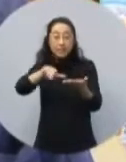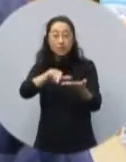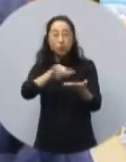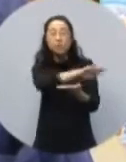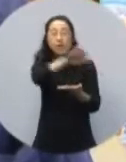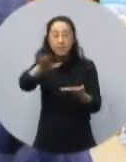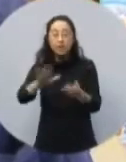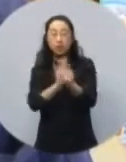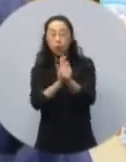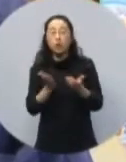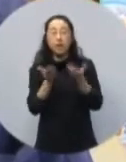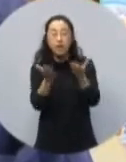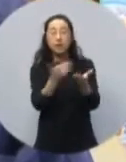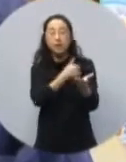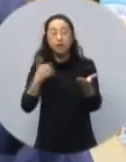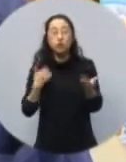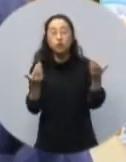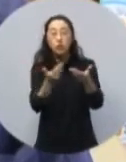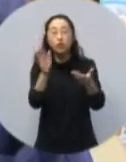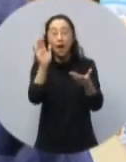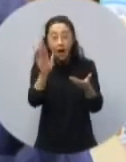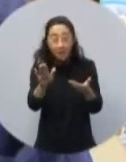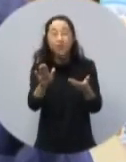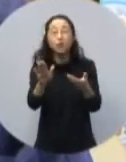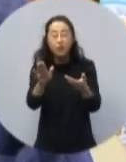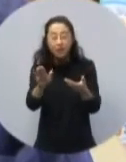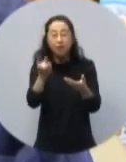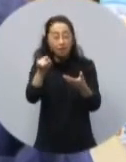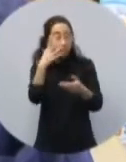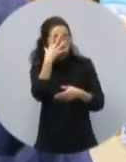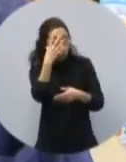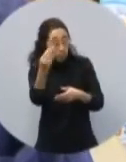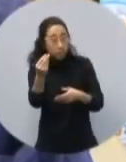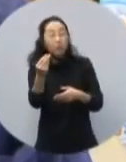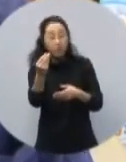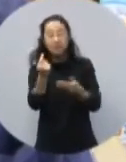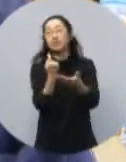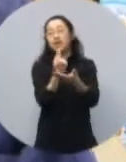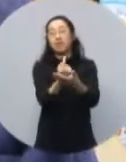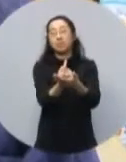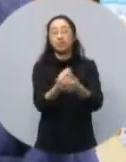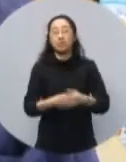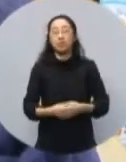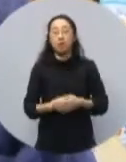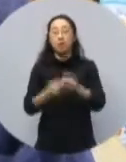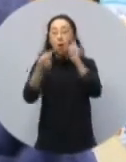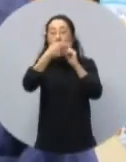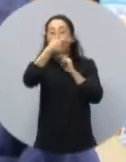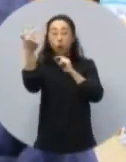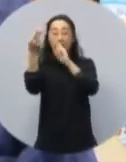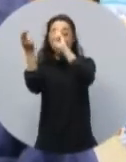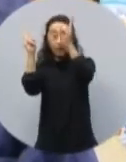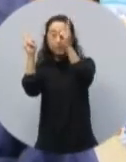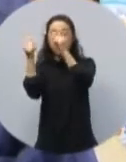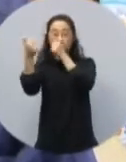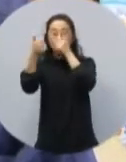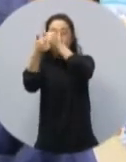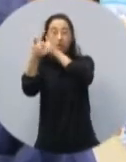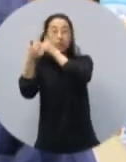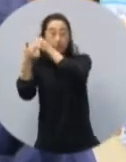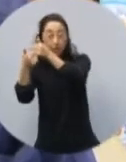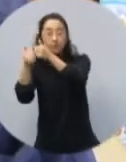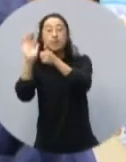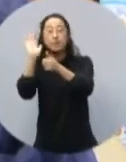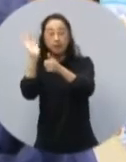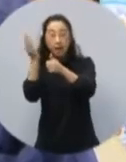地域の皆さんに貢献できるような仕事っていうのがあったので、そちらにちょっと興味を持ったんで参加したんです。大きい船、今まで会社しか受けてなかったんですけ